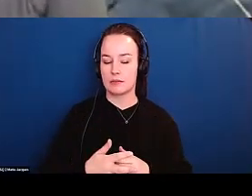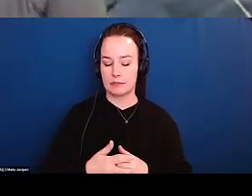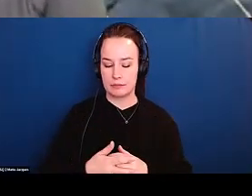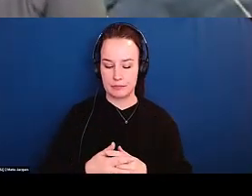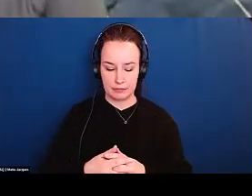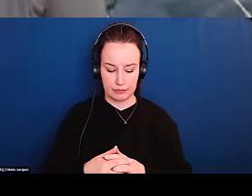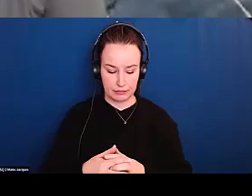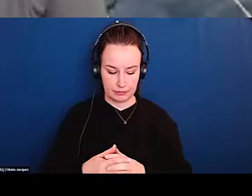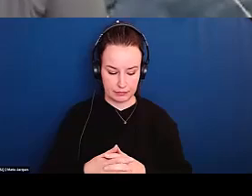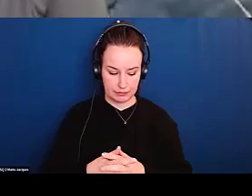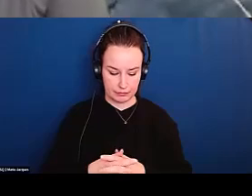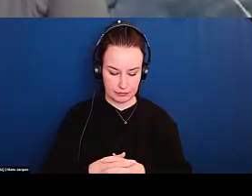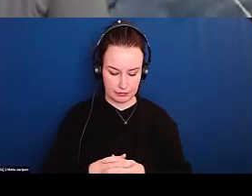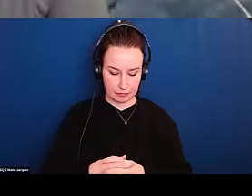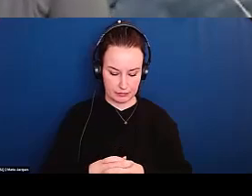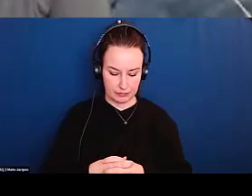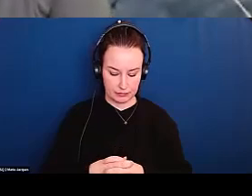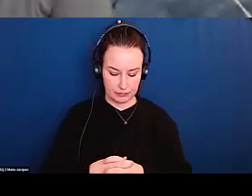l'idée